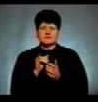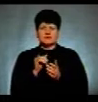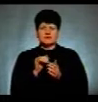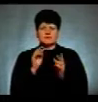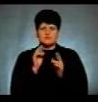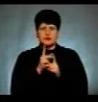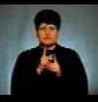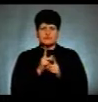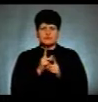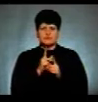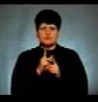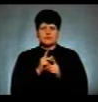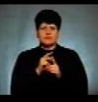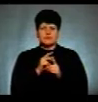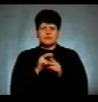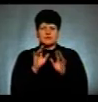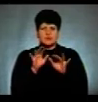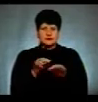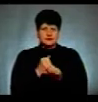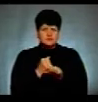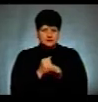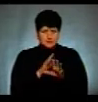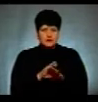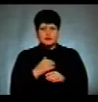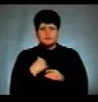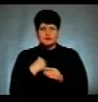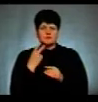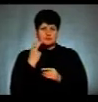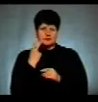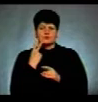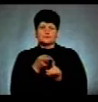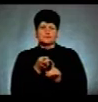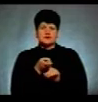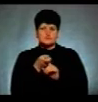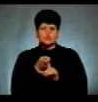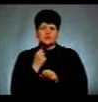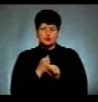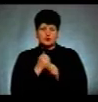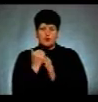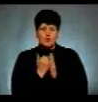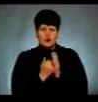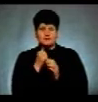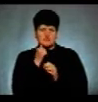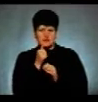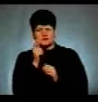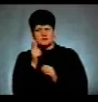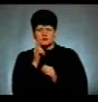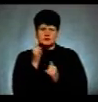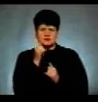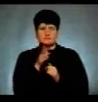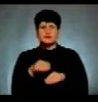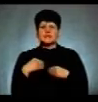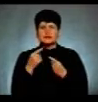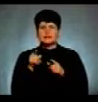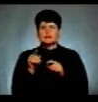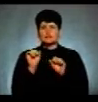некоректно синхронізуються дані. Але ми на постійному зв'язку з розробниками програми, і вони обіцяють сьогодні-завтра надати